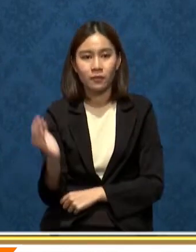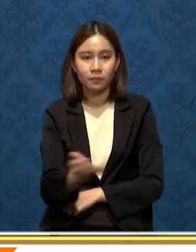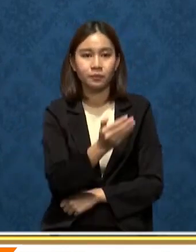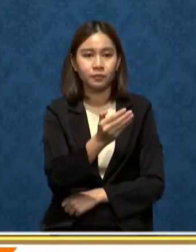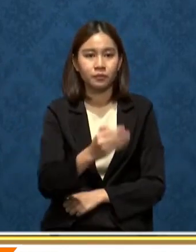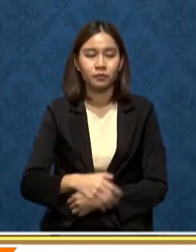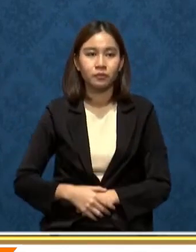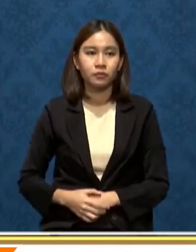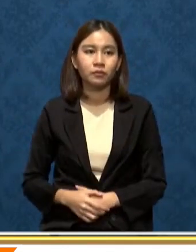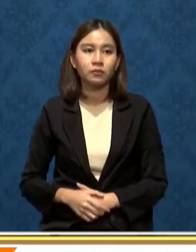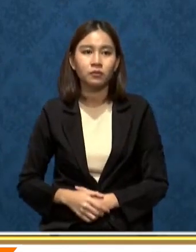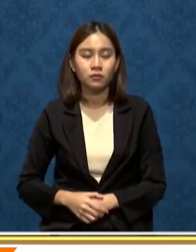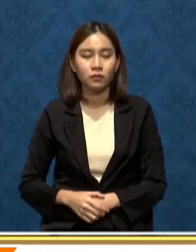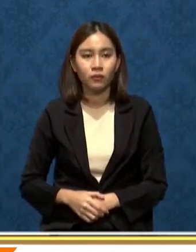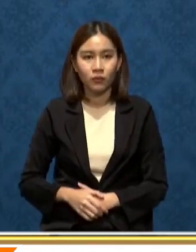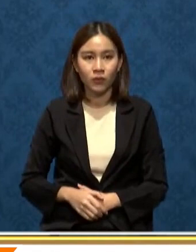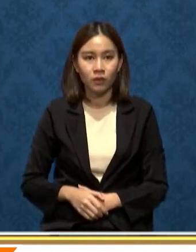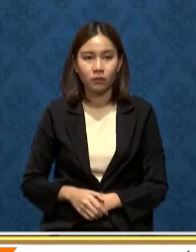ถไปครับ